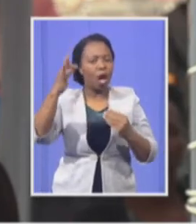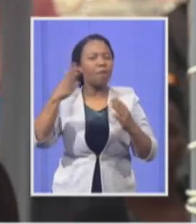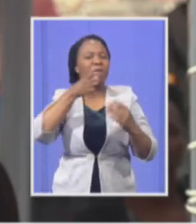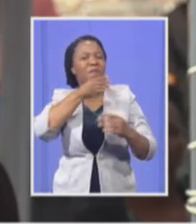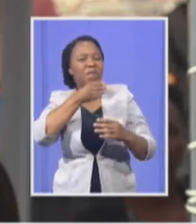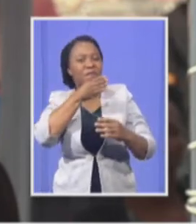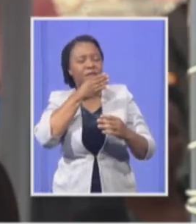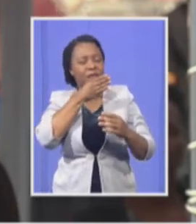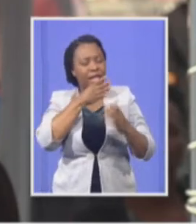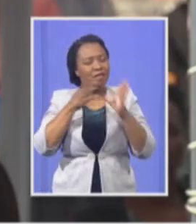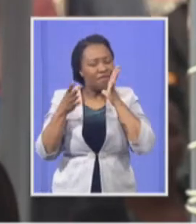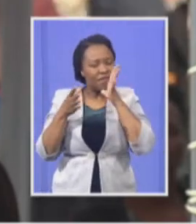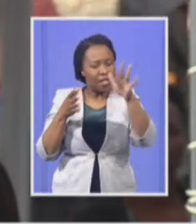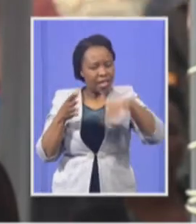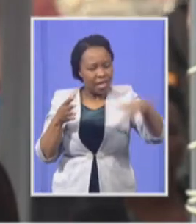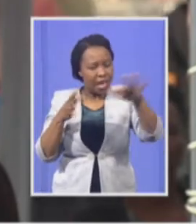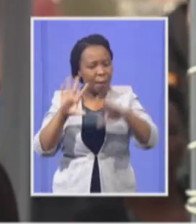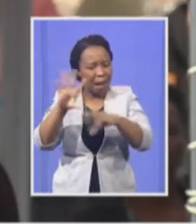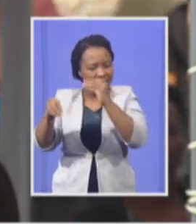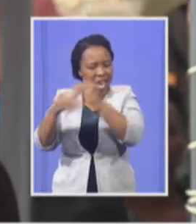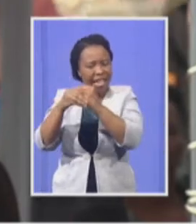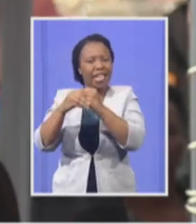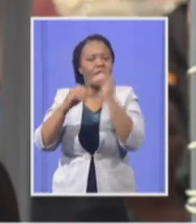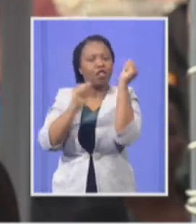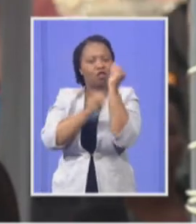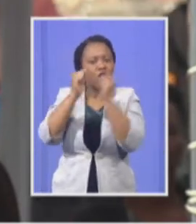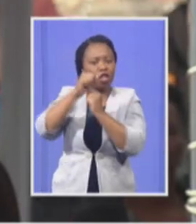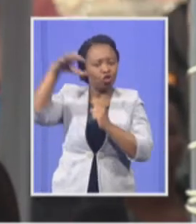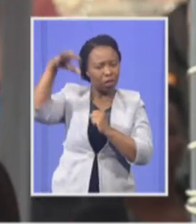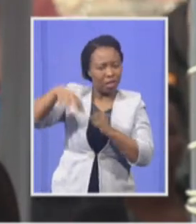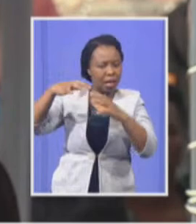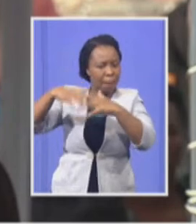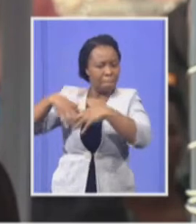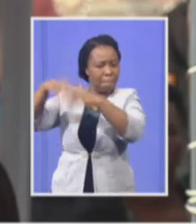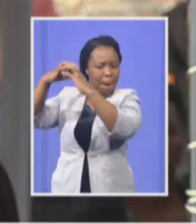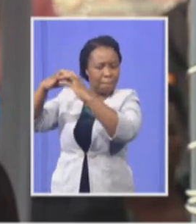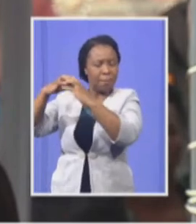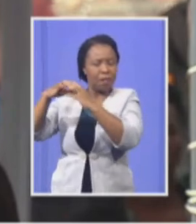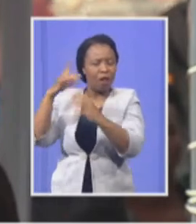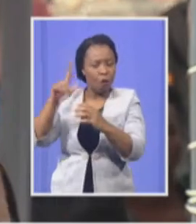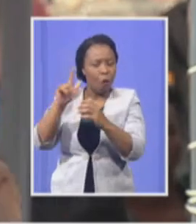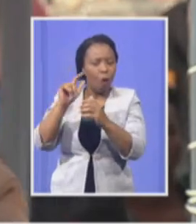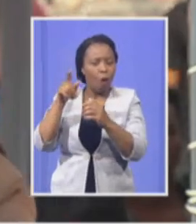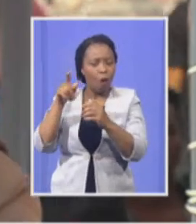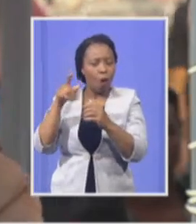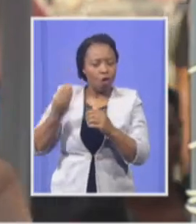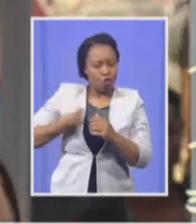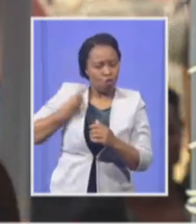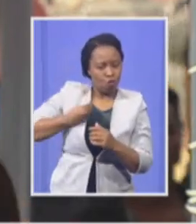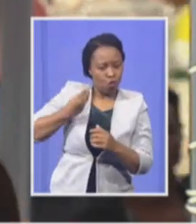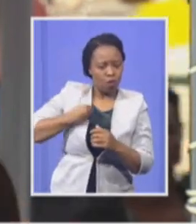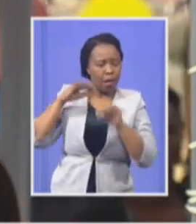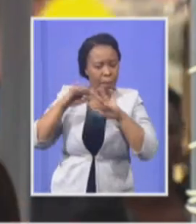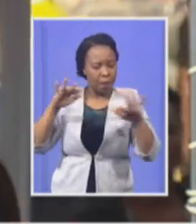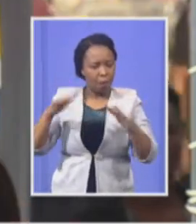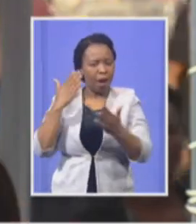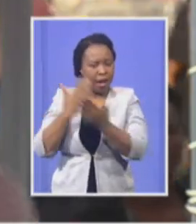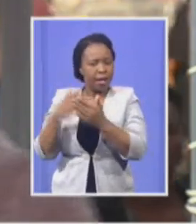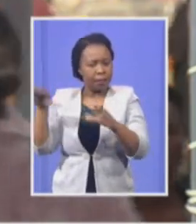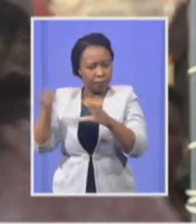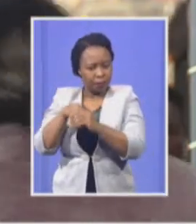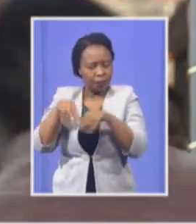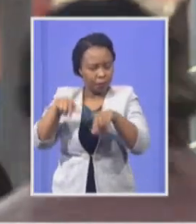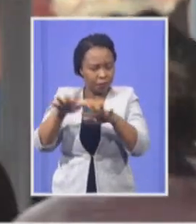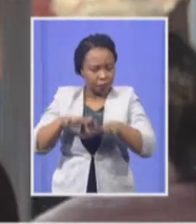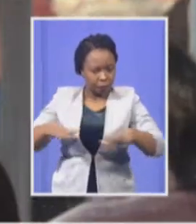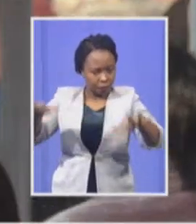ezithile basi-edele i-infrastructure akabasi-edele i-infrastructure seNomzamo Park esikhona ukuthi nathi sithi senabasisekile ndawo